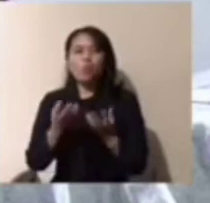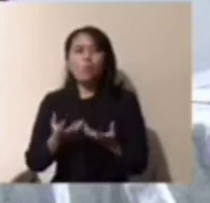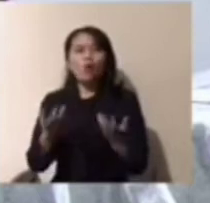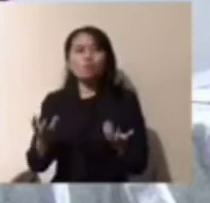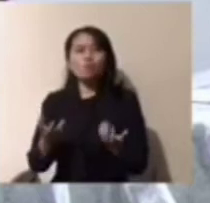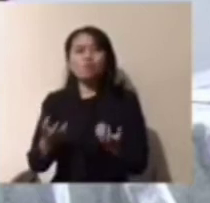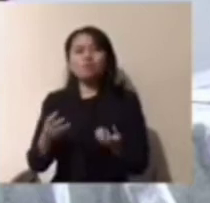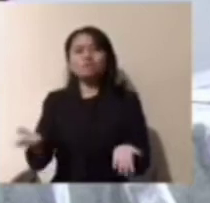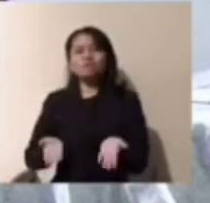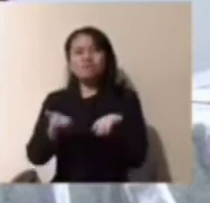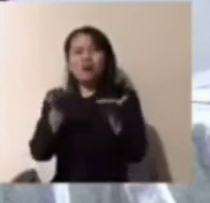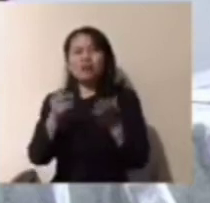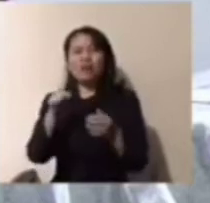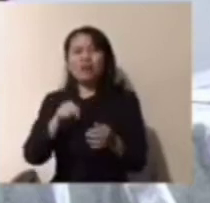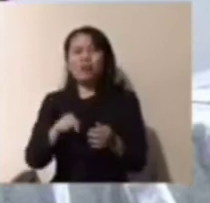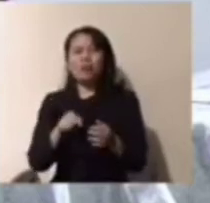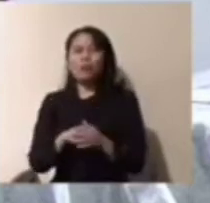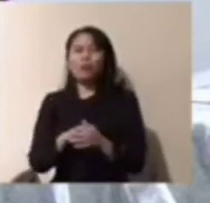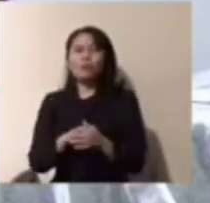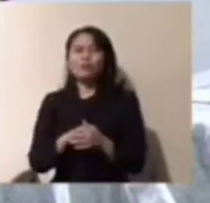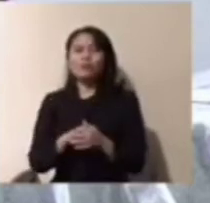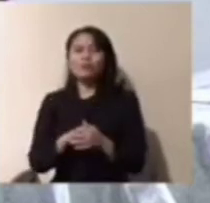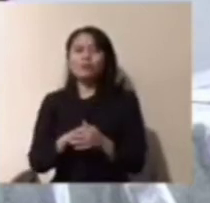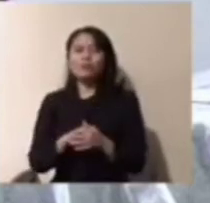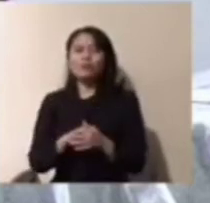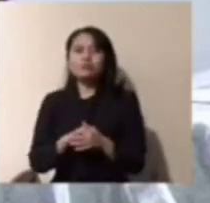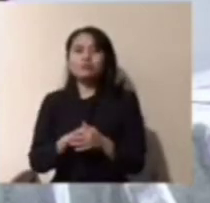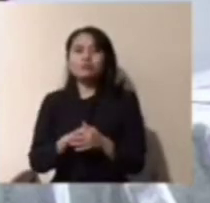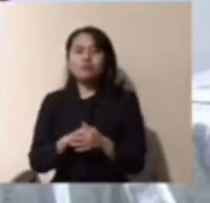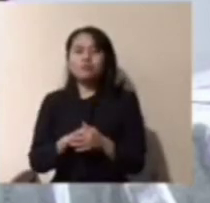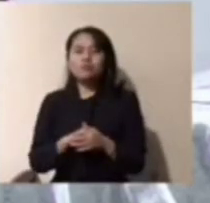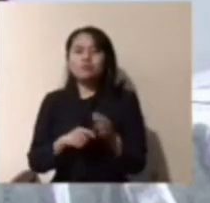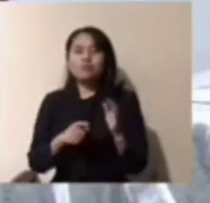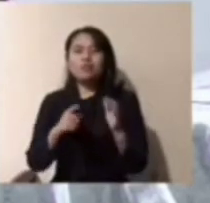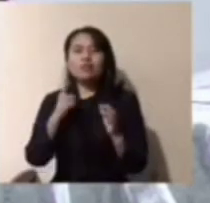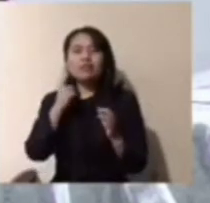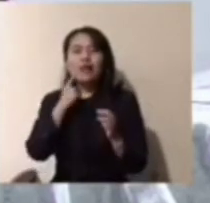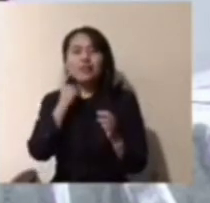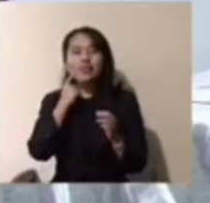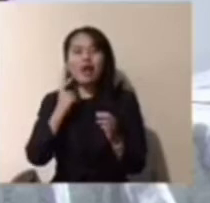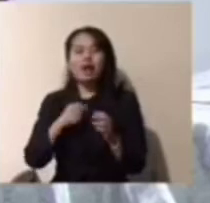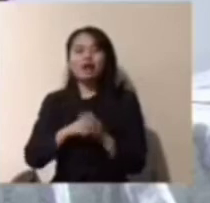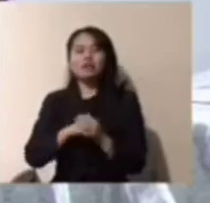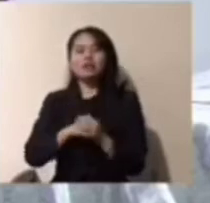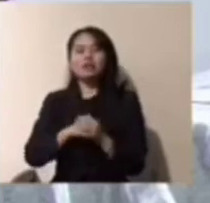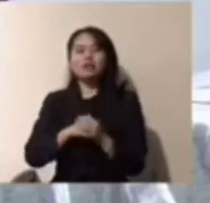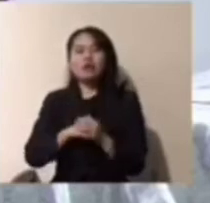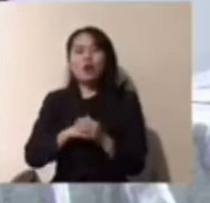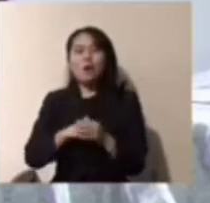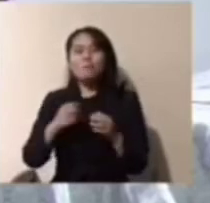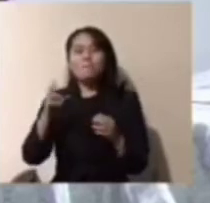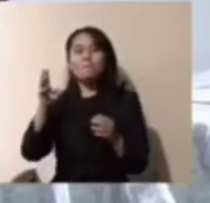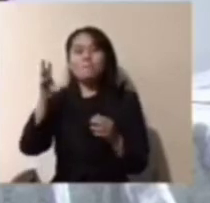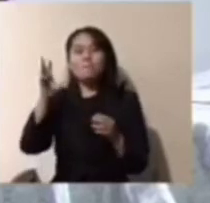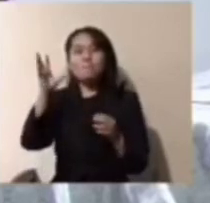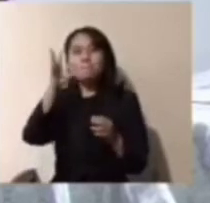Buah-buah kebangkitan itulah yang diungkapkan di dalam lambang-lambang perayaan malam Paskah ini.